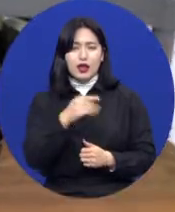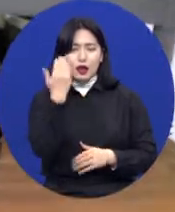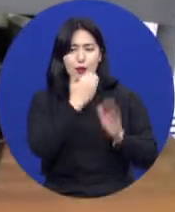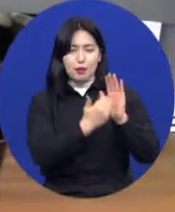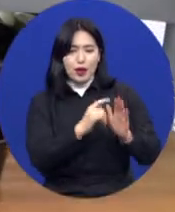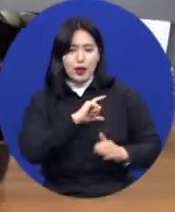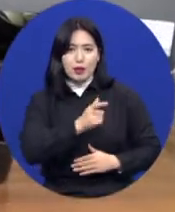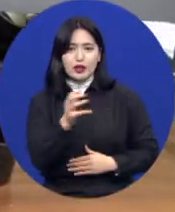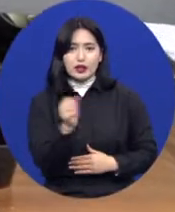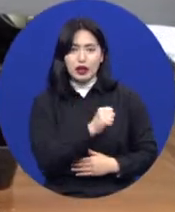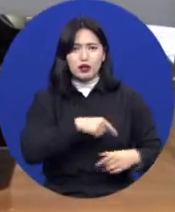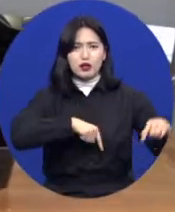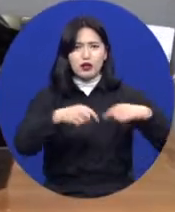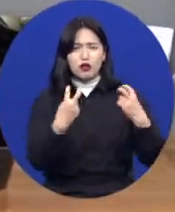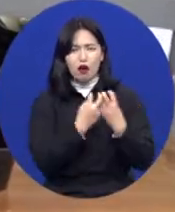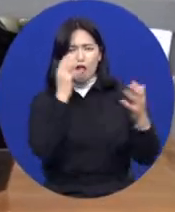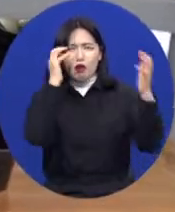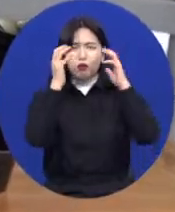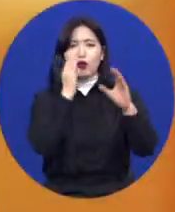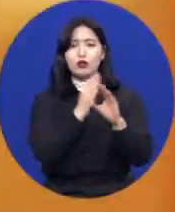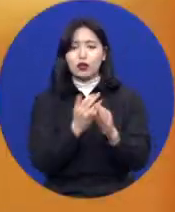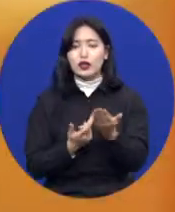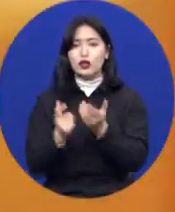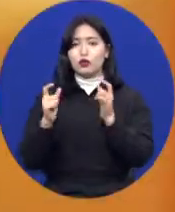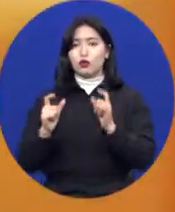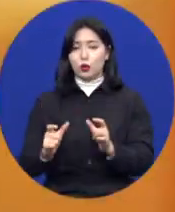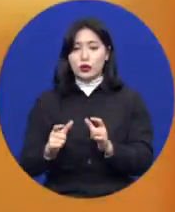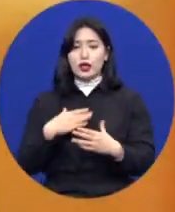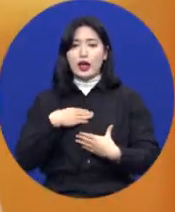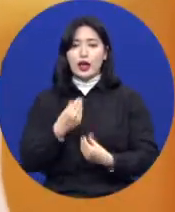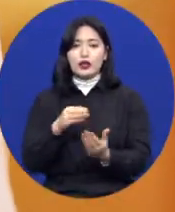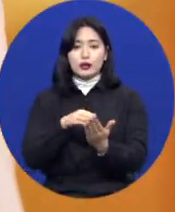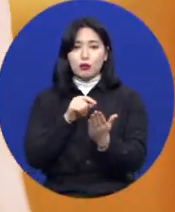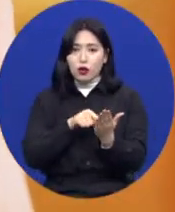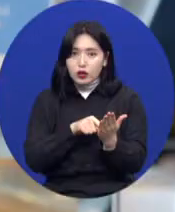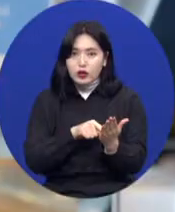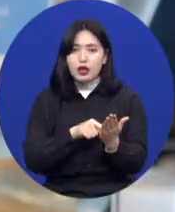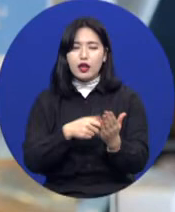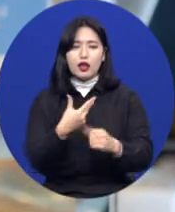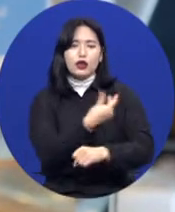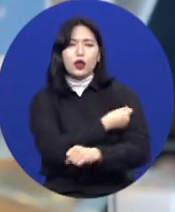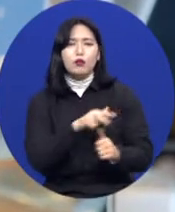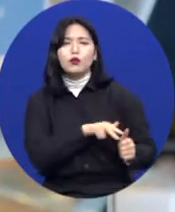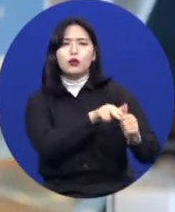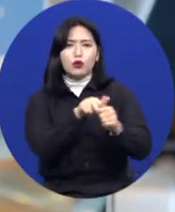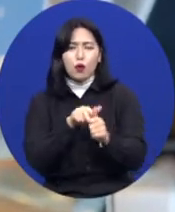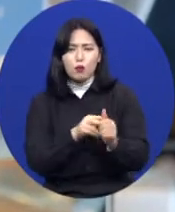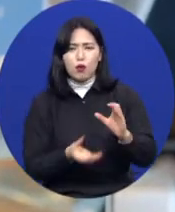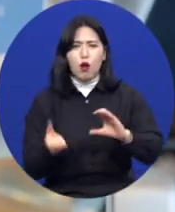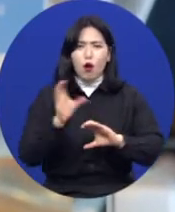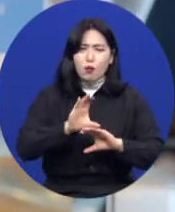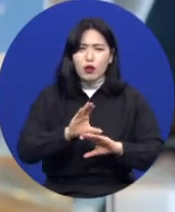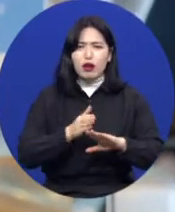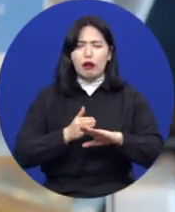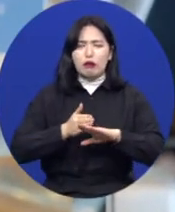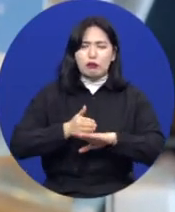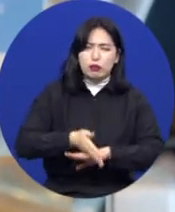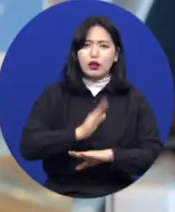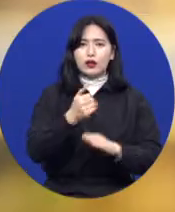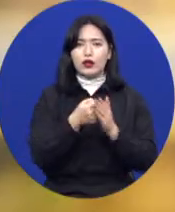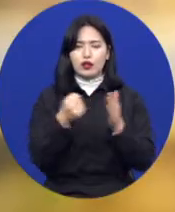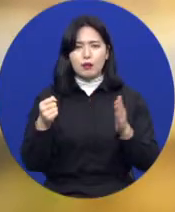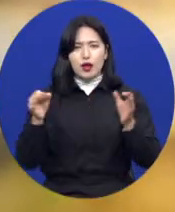둘러싼 정부 정책 혼란 속에 제주에서는 제주 안심코드의 백신 접종 정보 업데이트마저